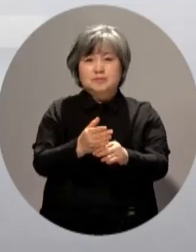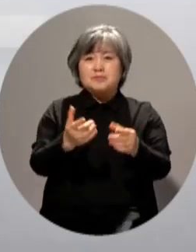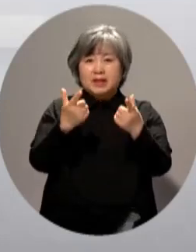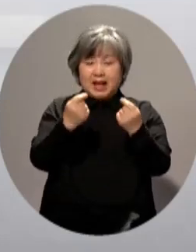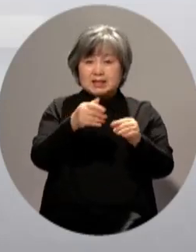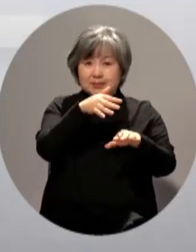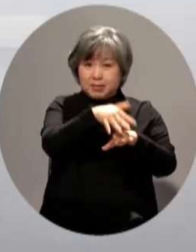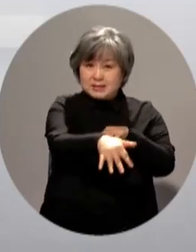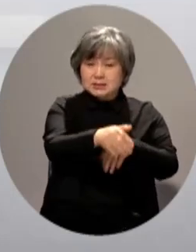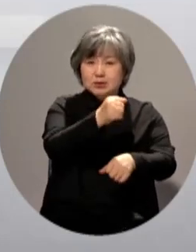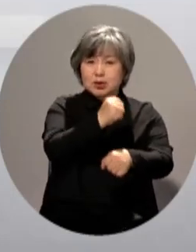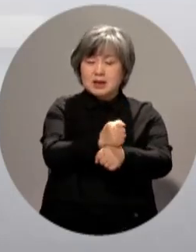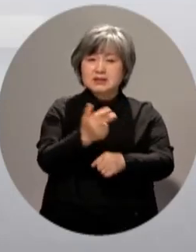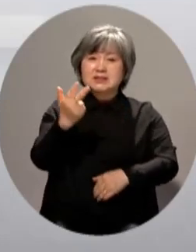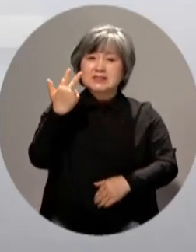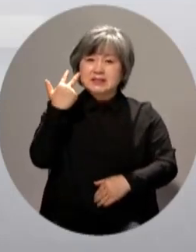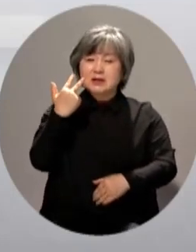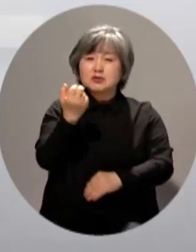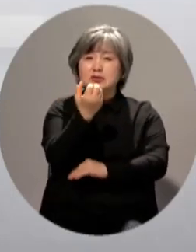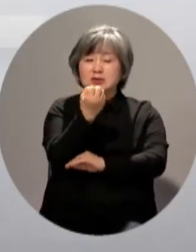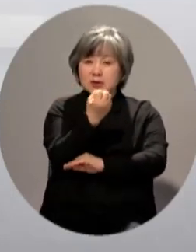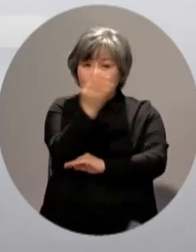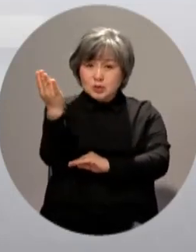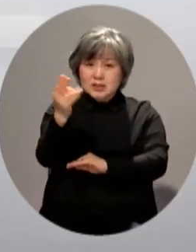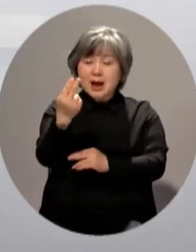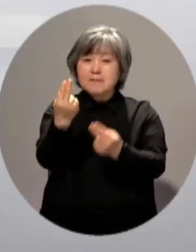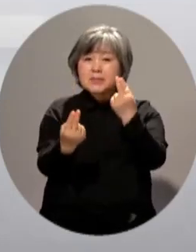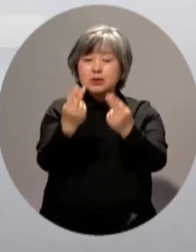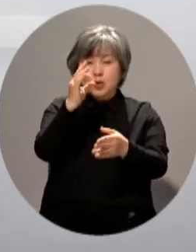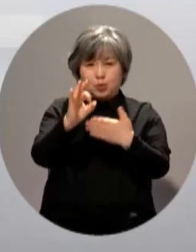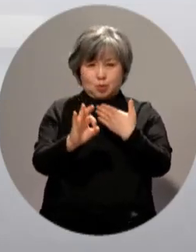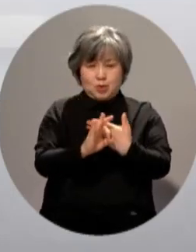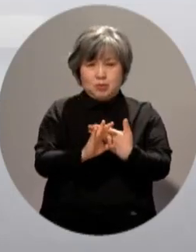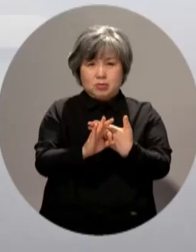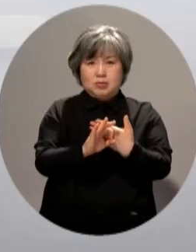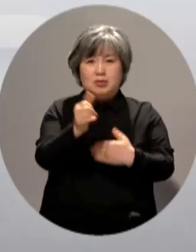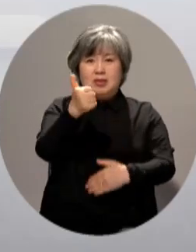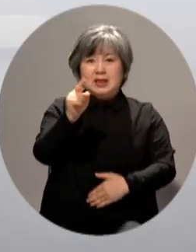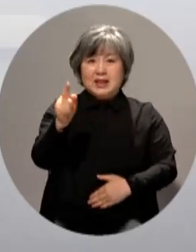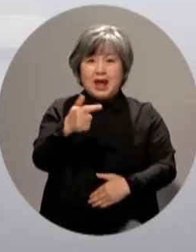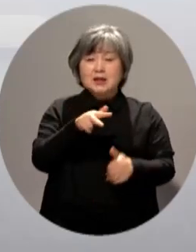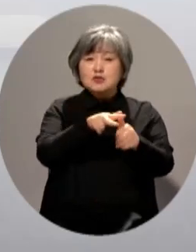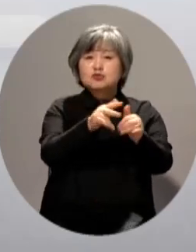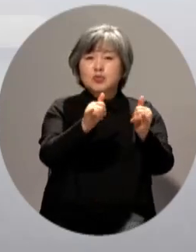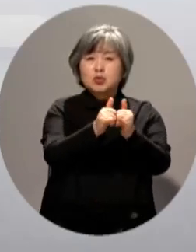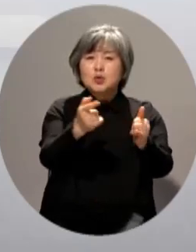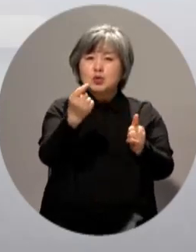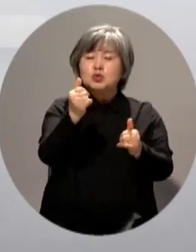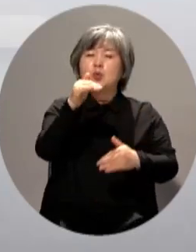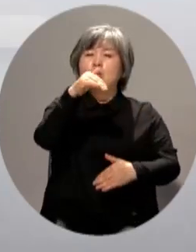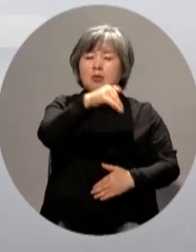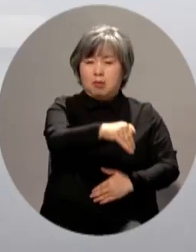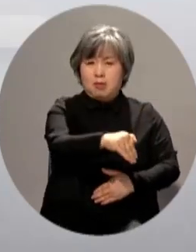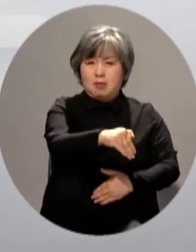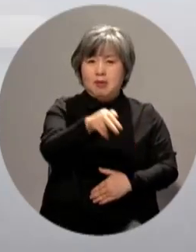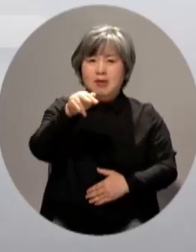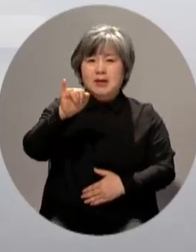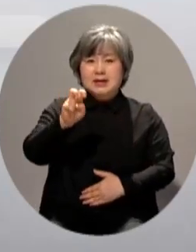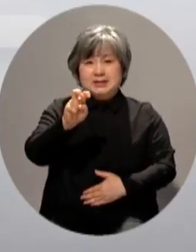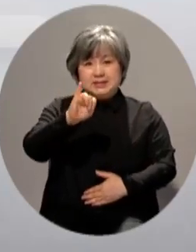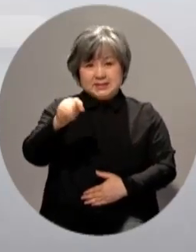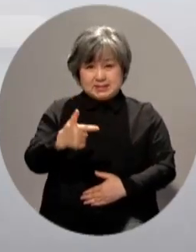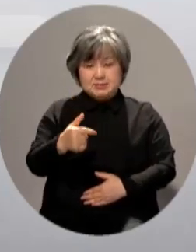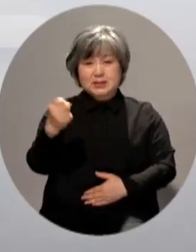같은 방식으로 진행된 지난주 타 언론사 여론조사 와 비교해 보면 한 안수 후 본을 소폭 하락한 반면 신 민